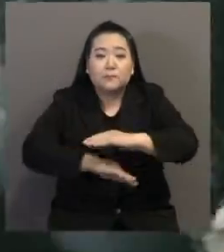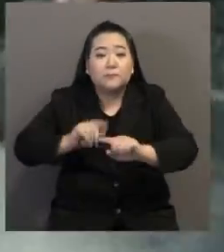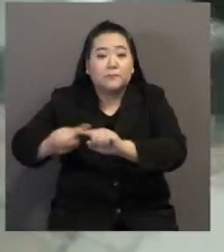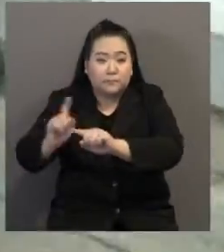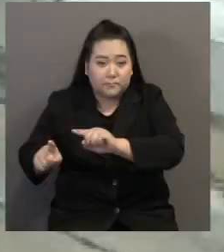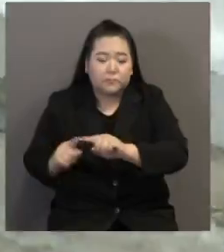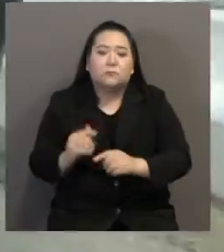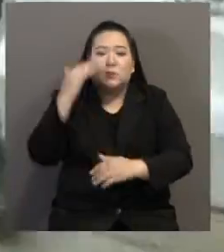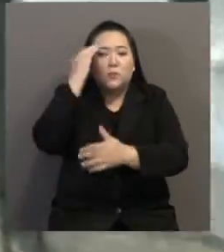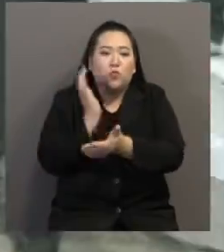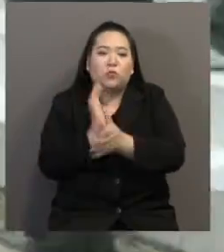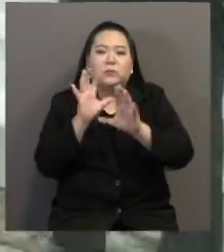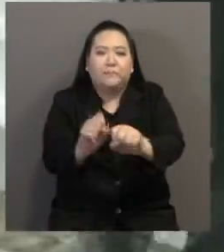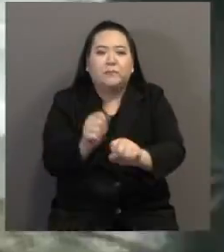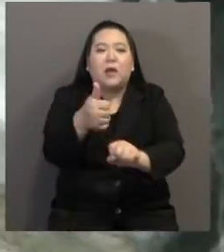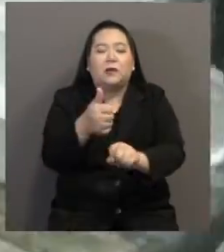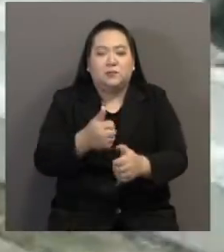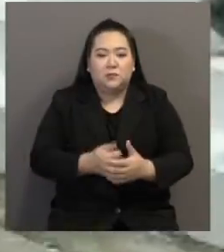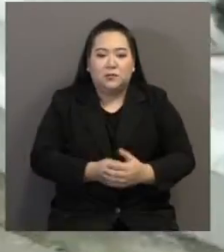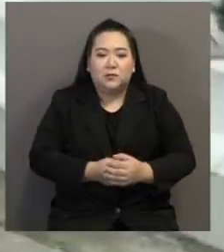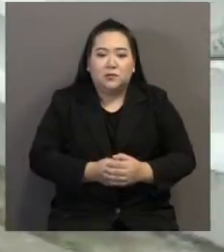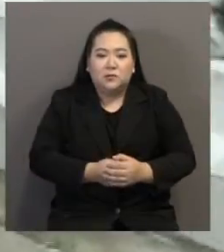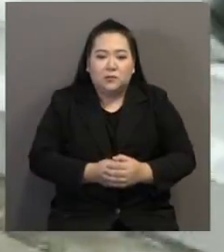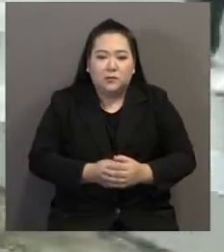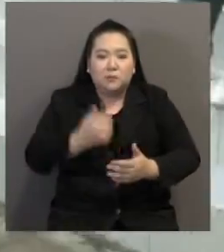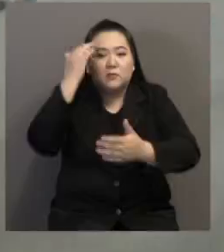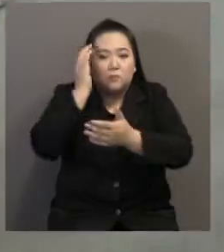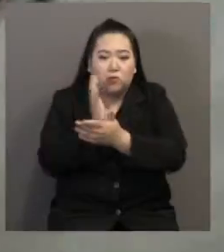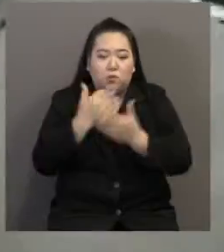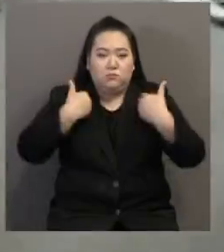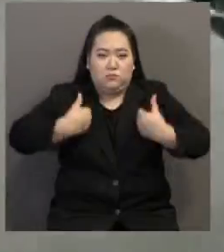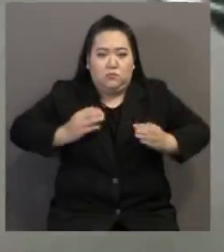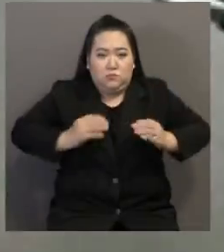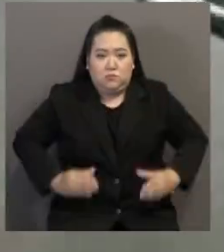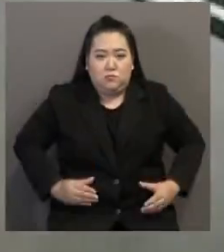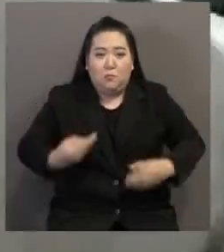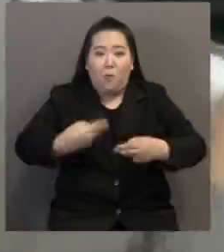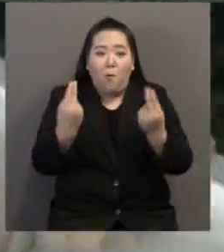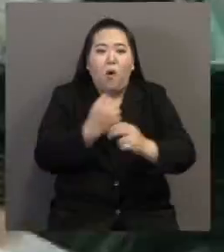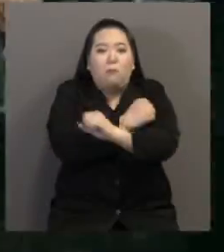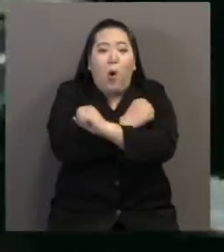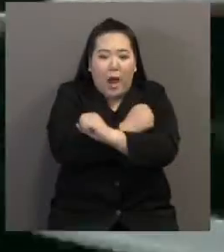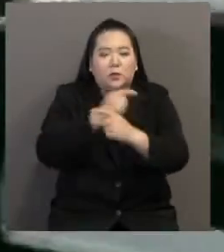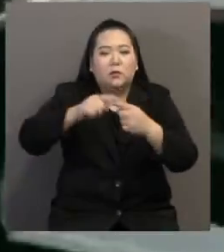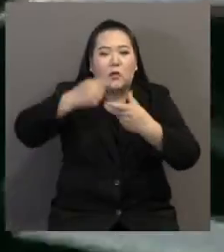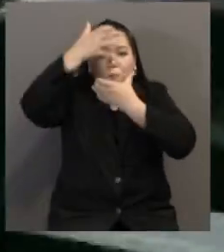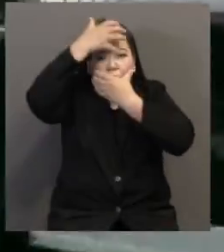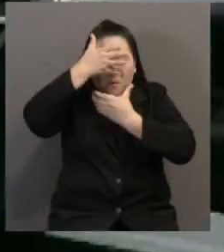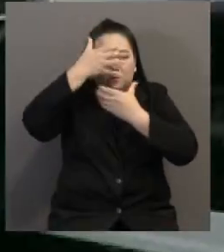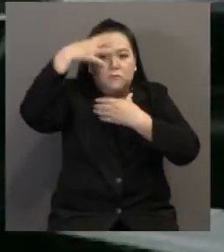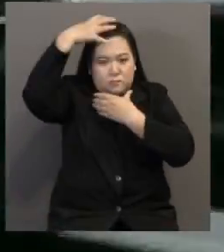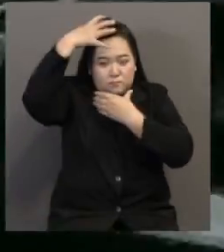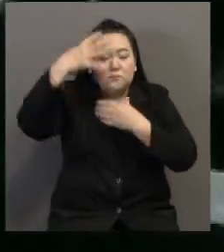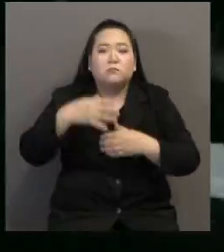าต่อมาการทำแผนคุณผู้ชมตำรวจนี่นำเสื้อเกราะนะคะและก็หมวกกันน็อกให้ผู้ต้องหาทั้ง2รายสวมใส่จัดวางก